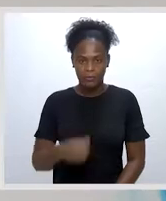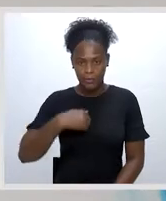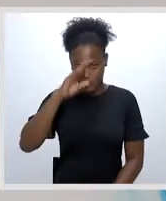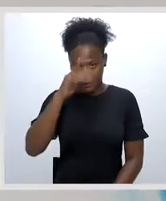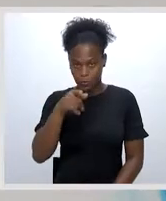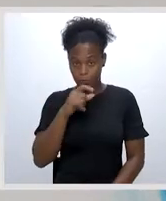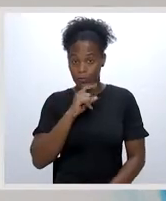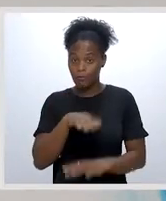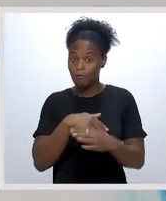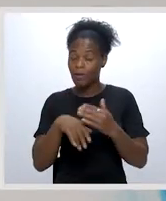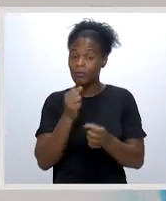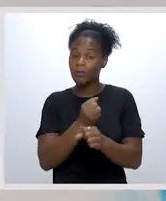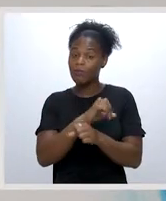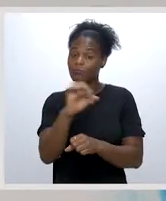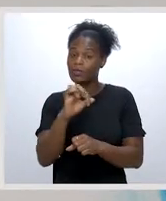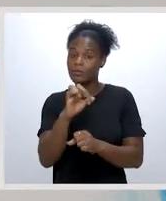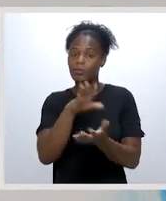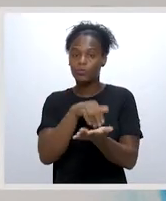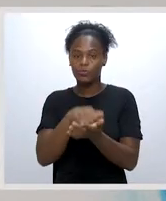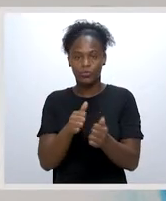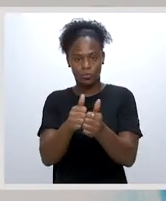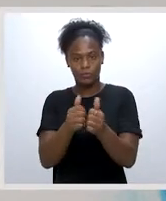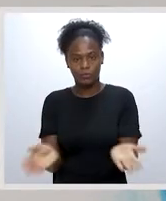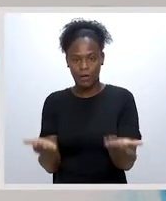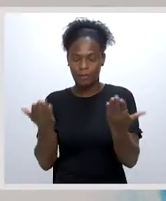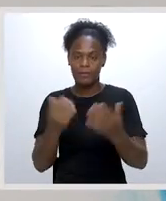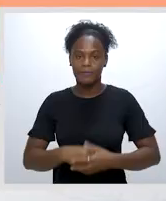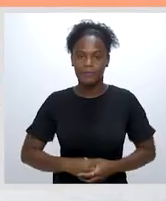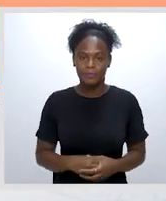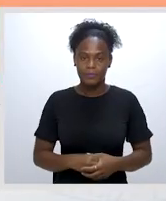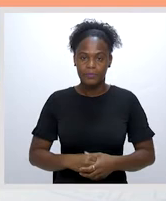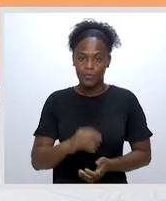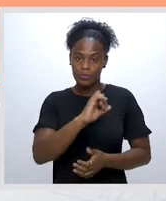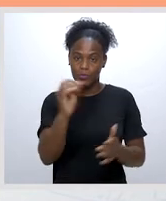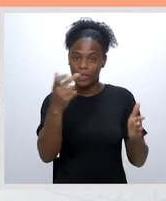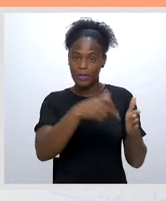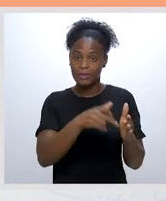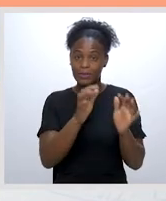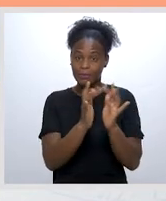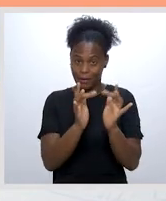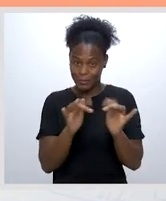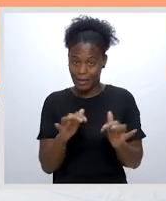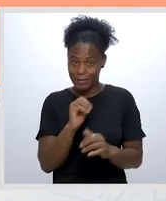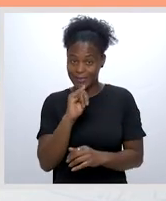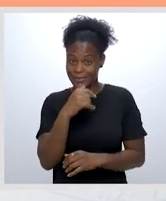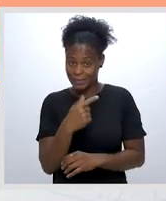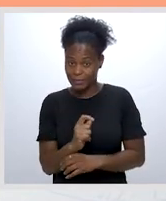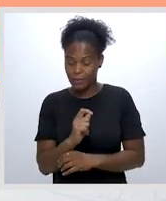Je sais que tu as pu faire ton travail. On corrige ensemble? Allons-y. Vous entrerez sur ce site.